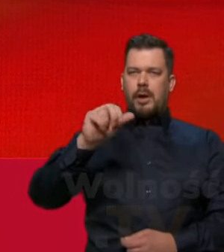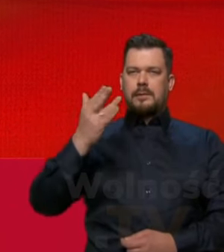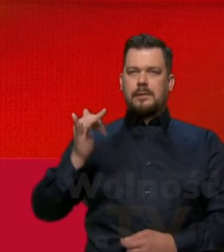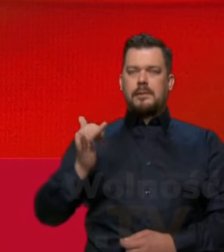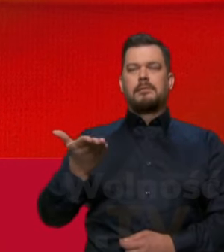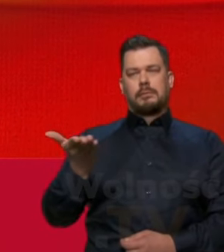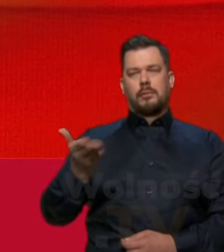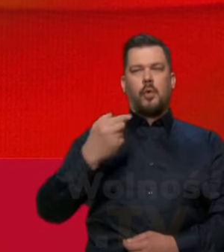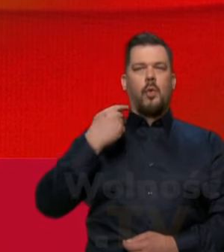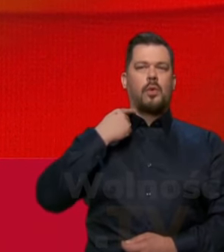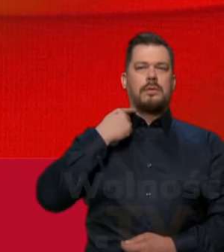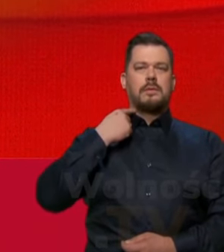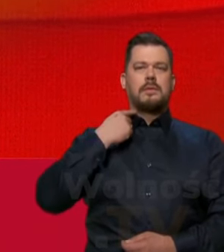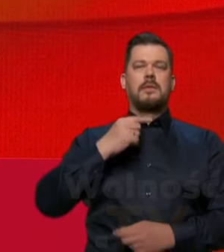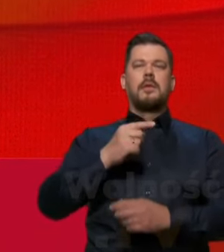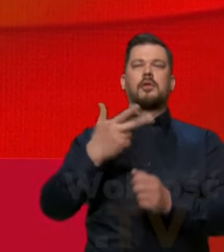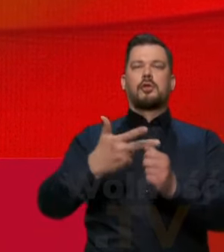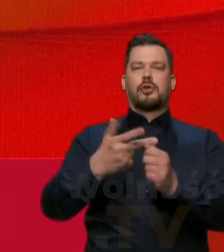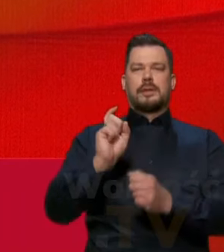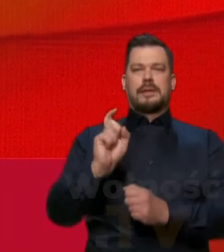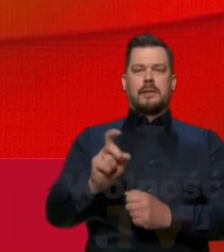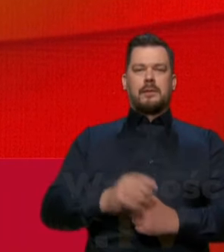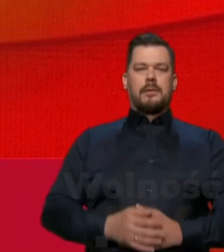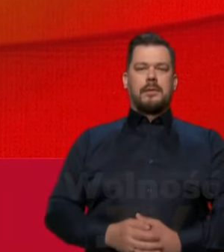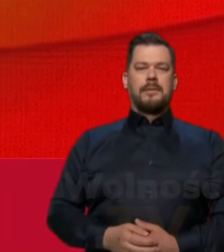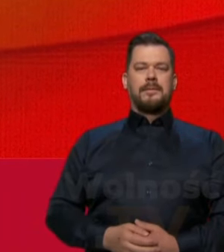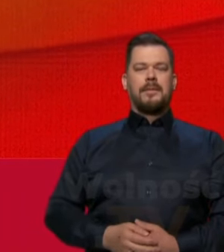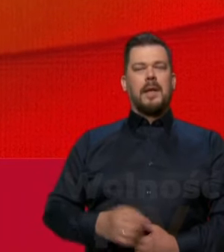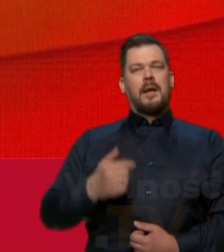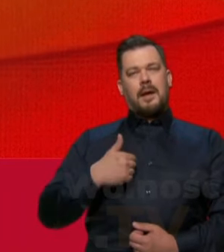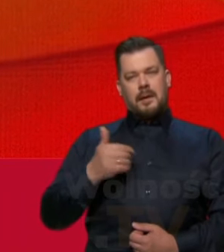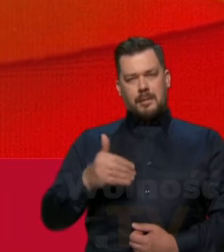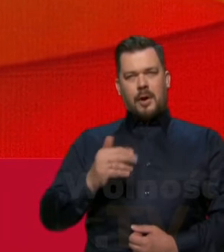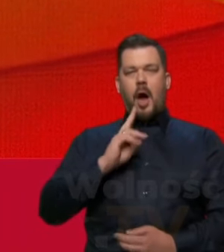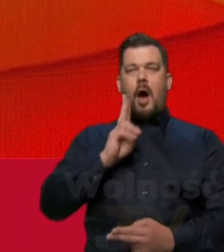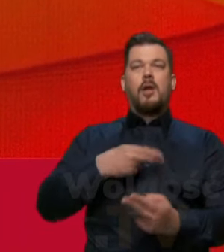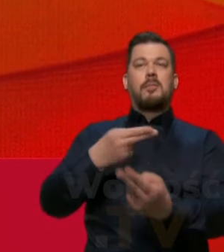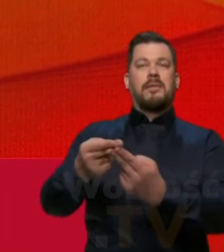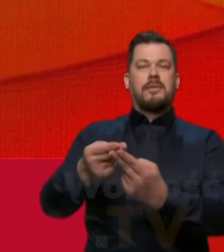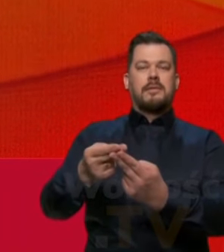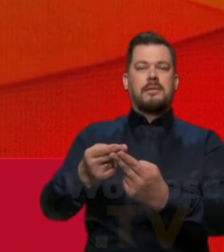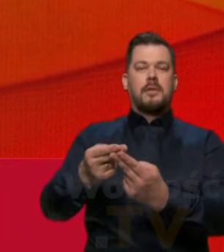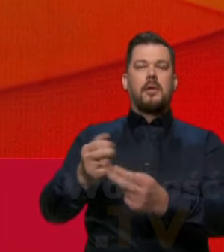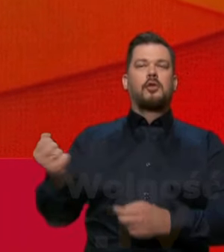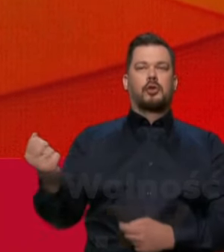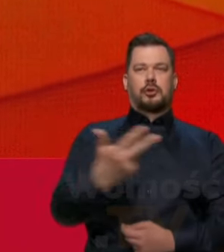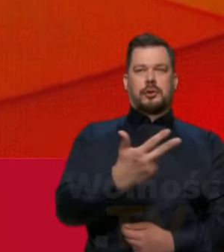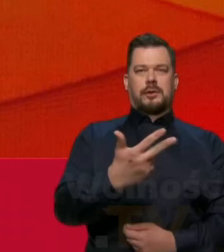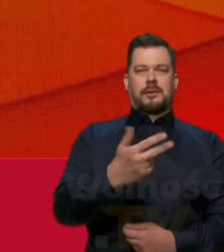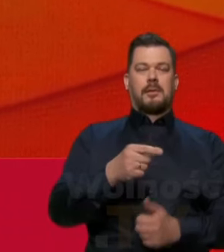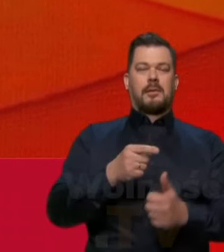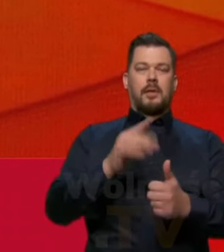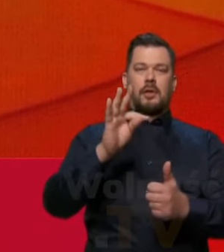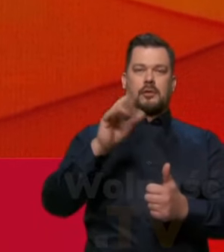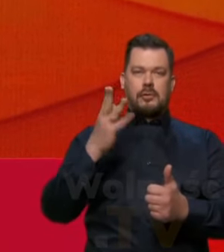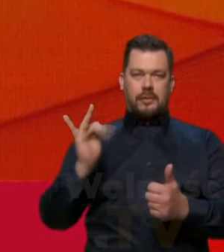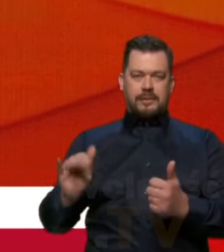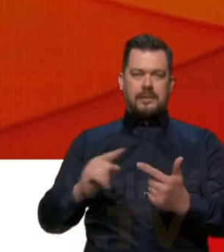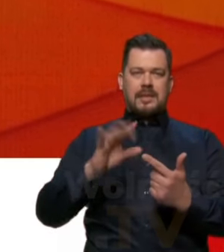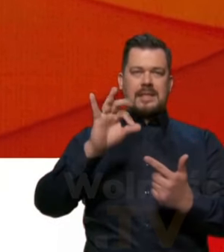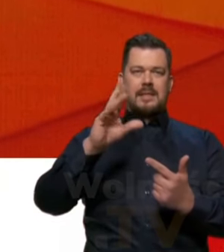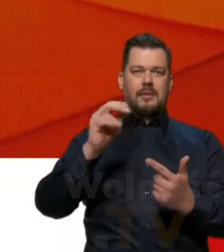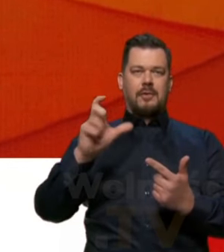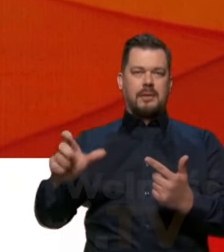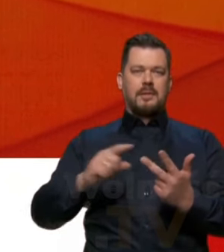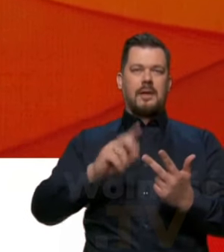Oddajemy głos. Przypominamy, to 30 sekund. Goda, ja pozwolę sobie na ripostę, ale wobec nawet trzech głosów, bo i pana Trzaskowskiego, pana Starościelca i